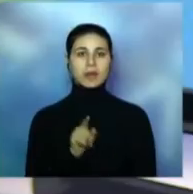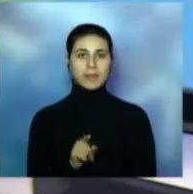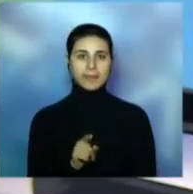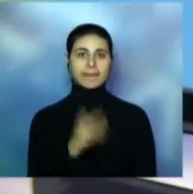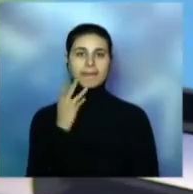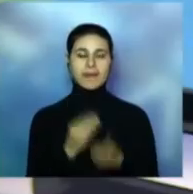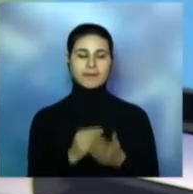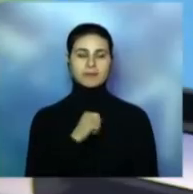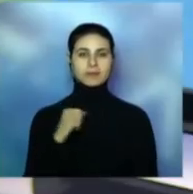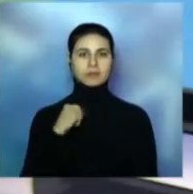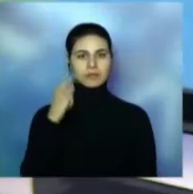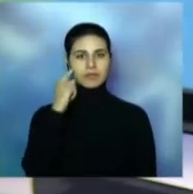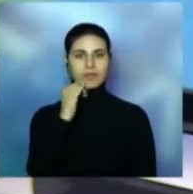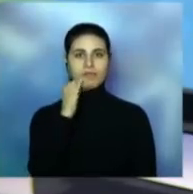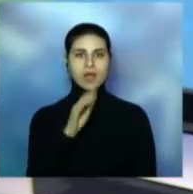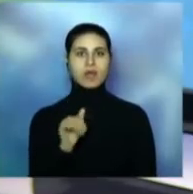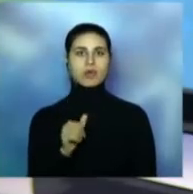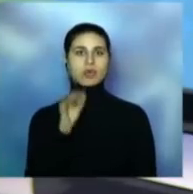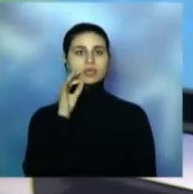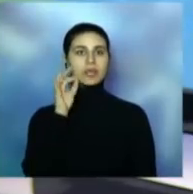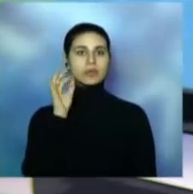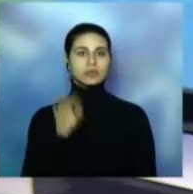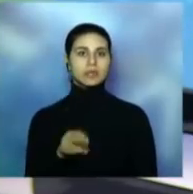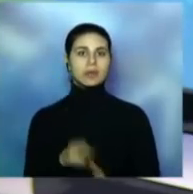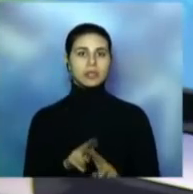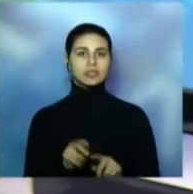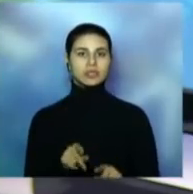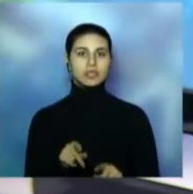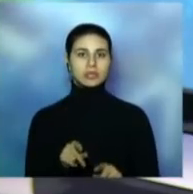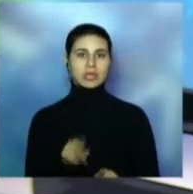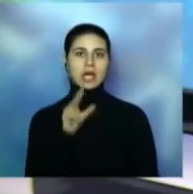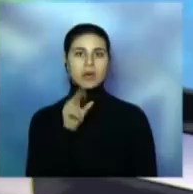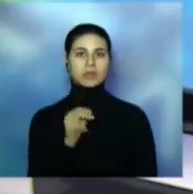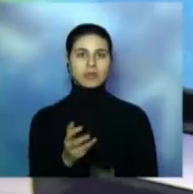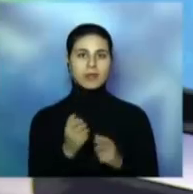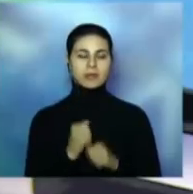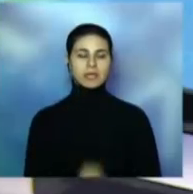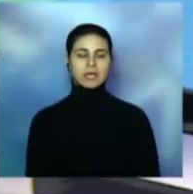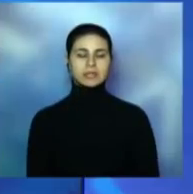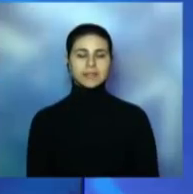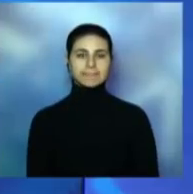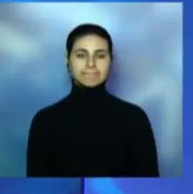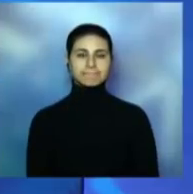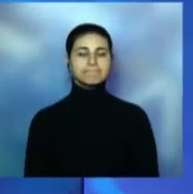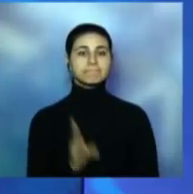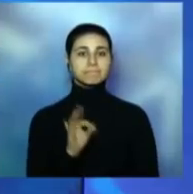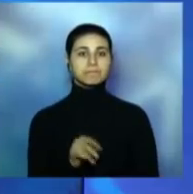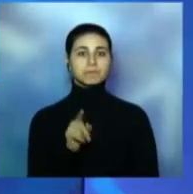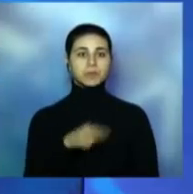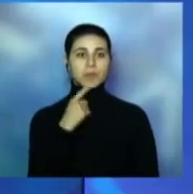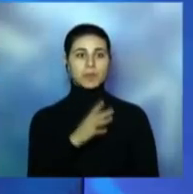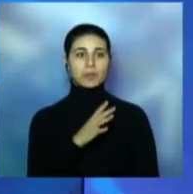უჭირავთ თავი ისე როგორც გამოცდილებაში ეს გაუმეტყველება მიიღეს. თუმცა აი მიუხედავად იმისა, რომ თქვენს